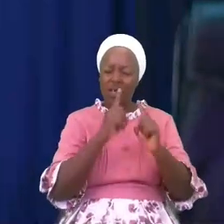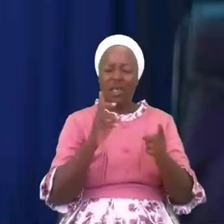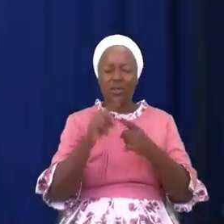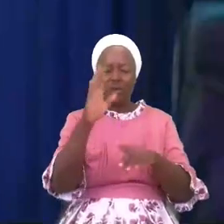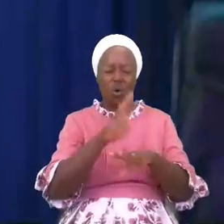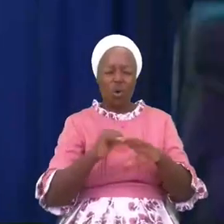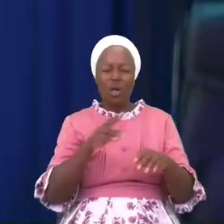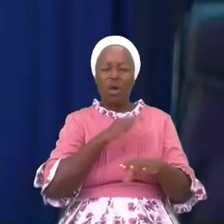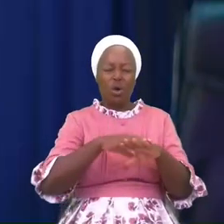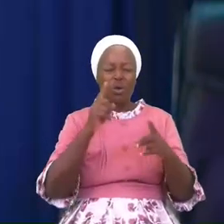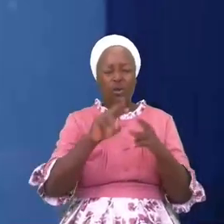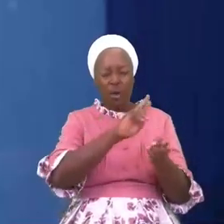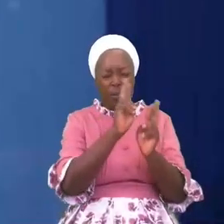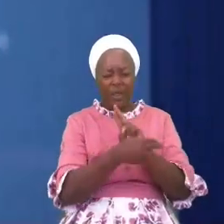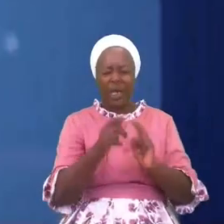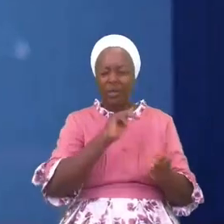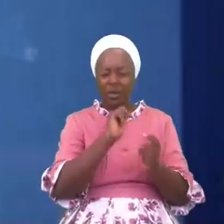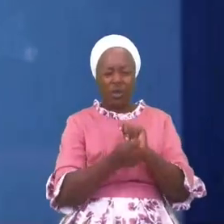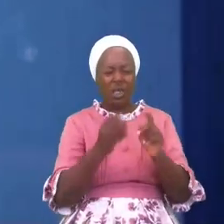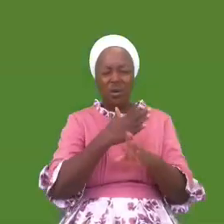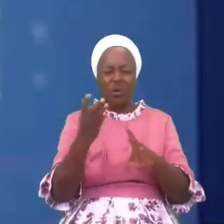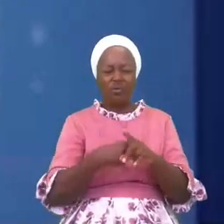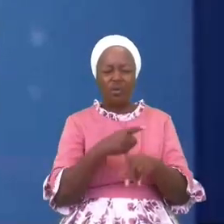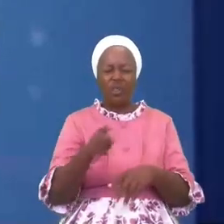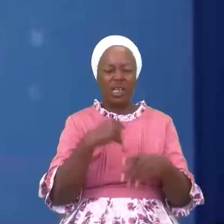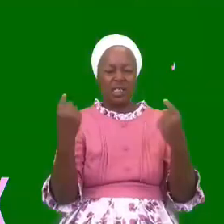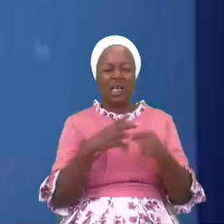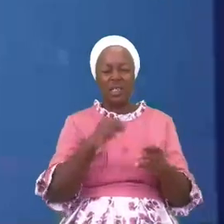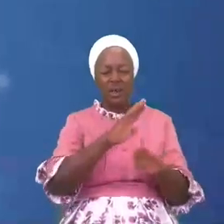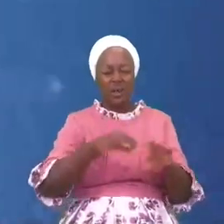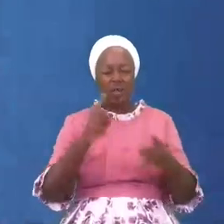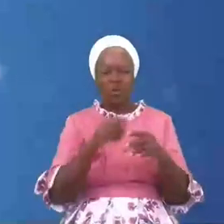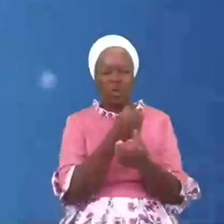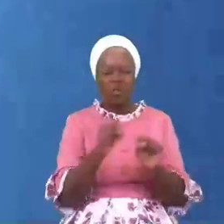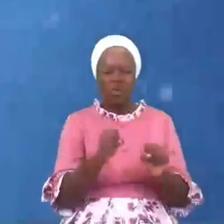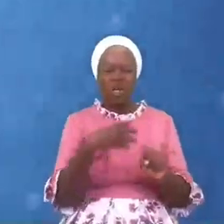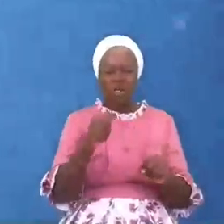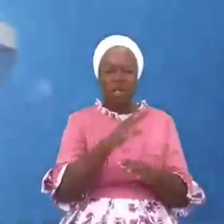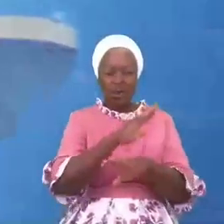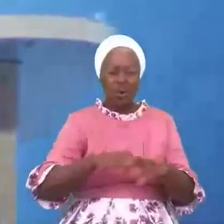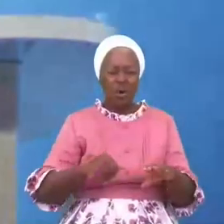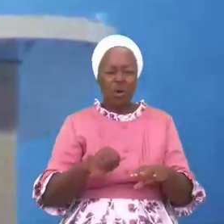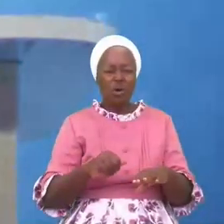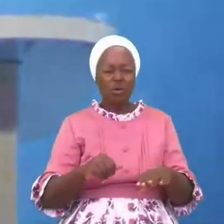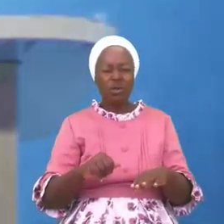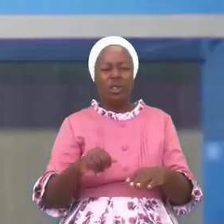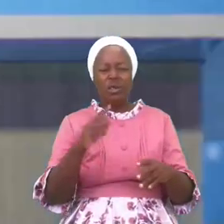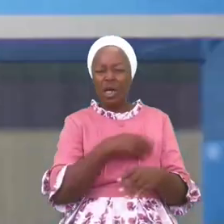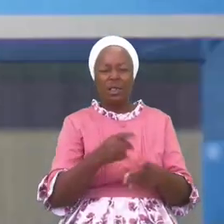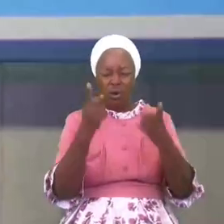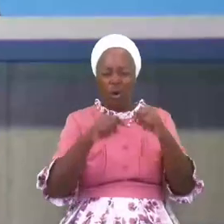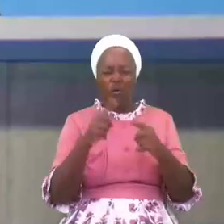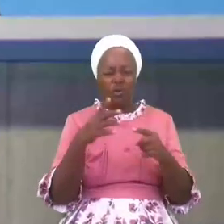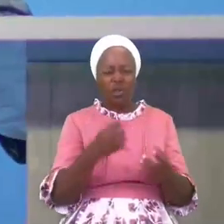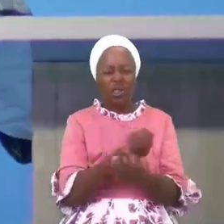repentance, et se sont détournés de leurs péchés, et l'appel au salut, ils viennent au Sauveur. Je